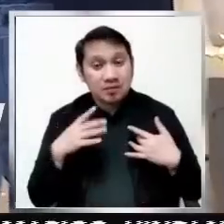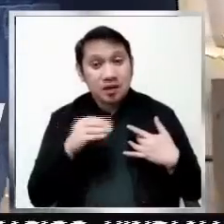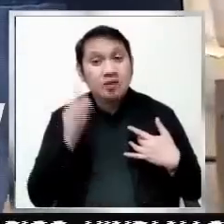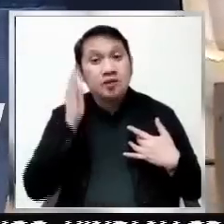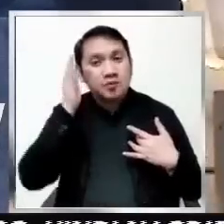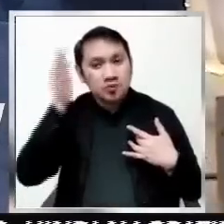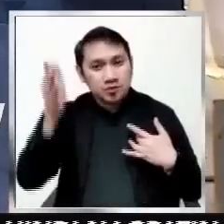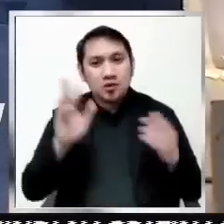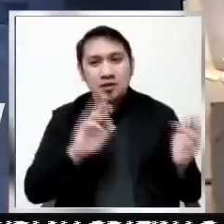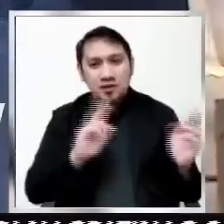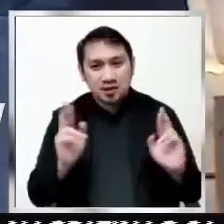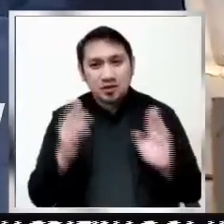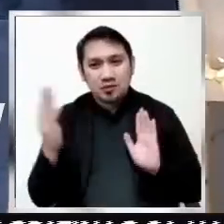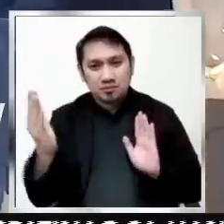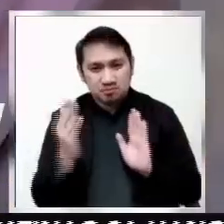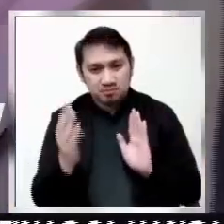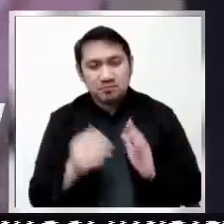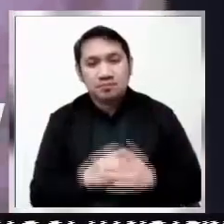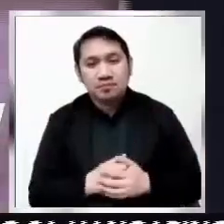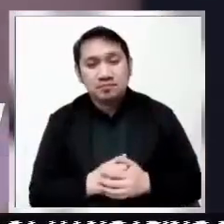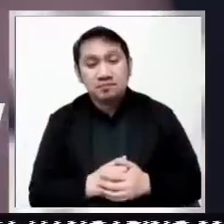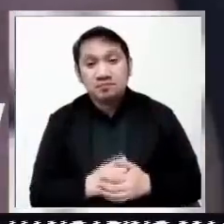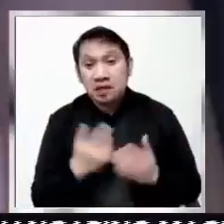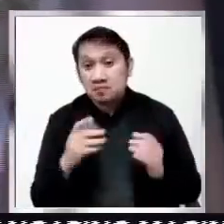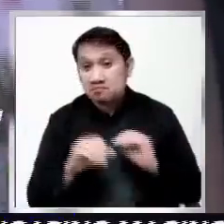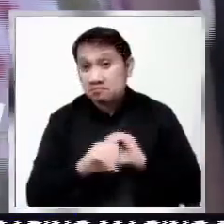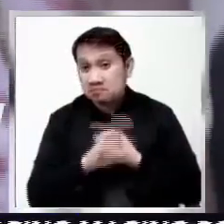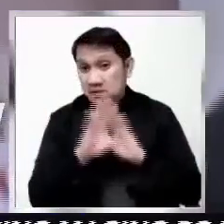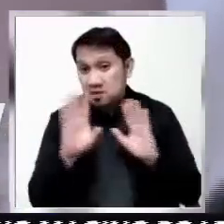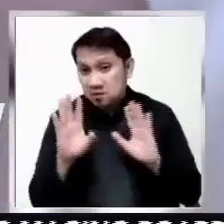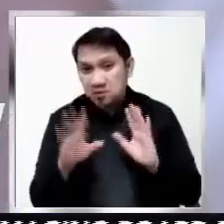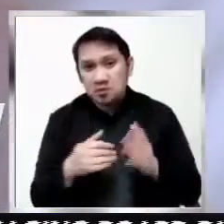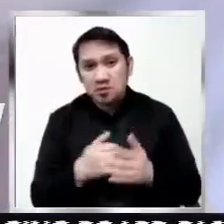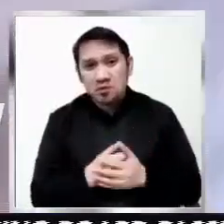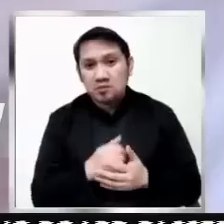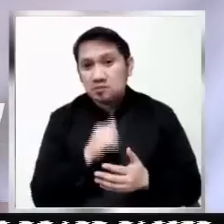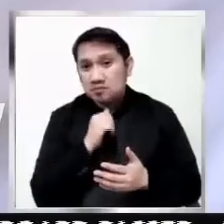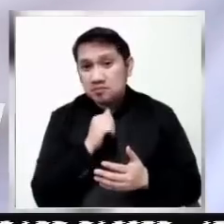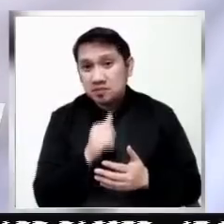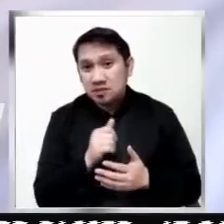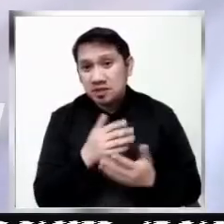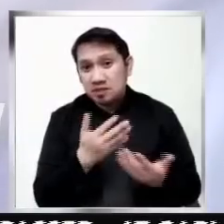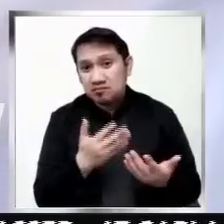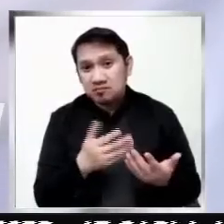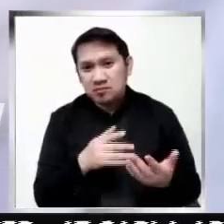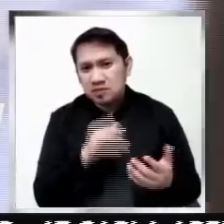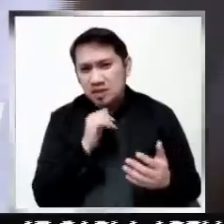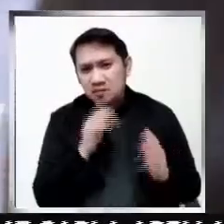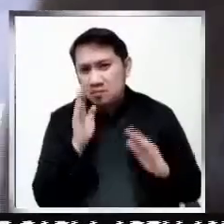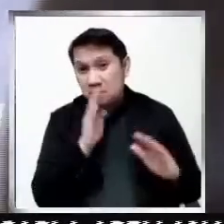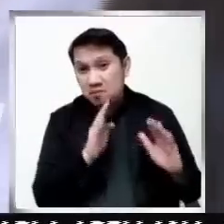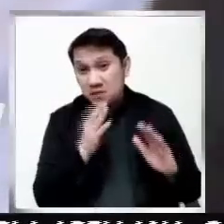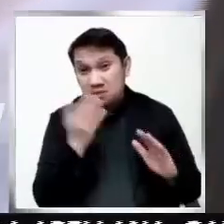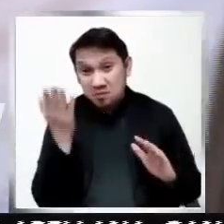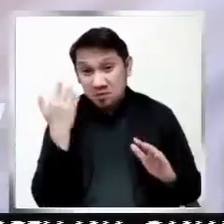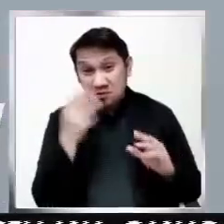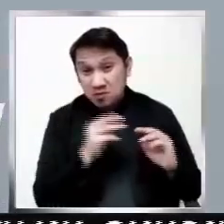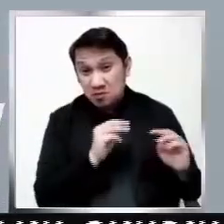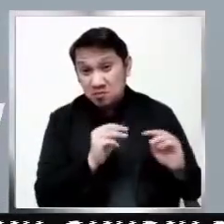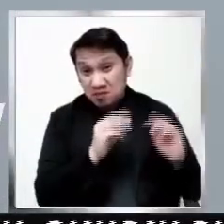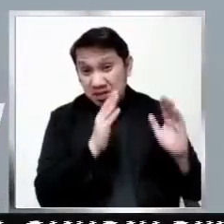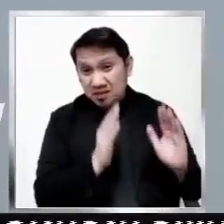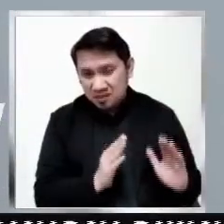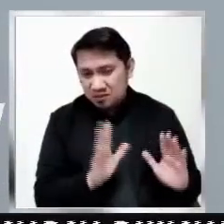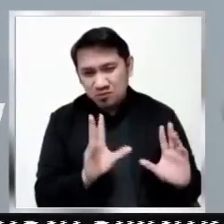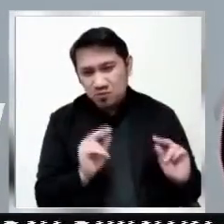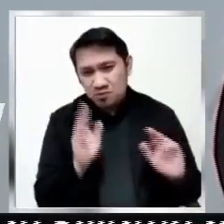career. Paglilinaw ni Carla, no bad blood sa pagitan nila ng dating manager na si Popoy Caritativo, kung saan kasama niya roon